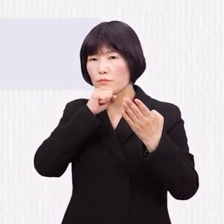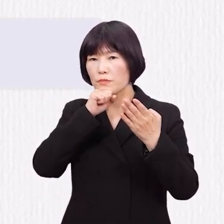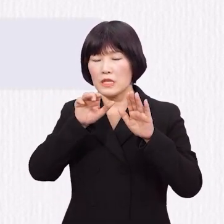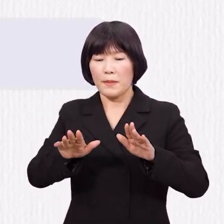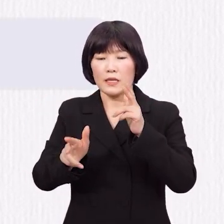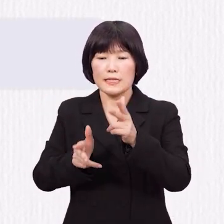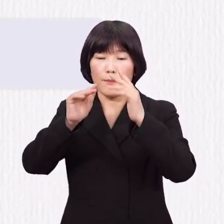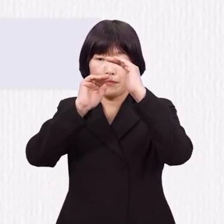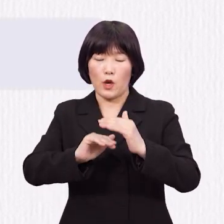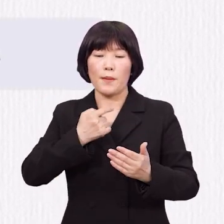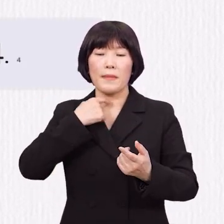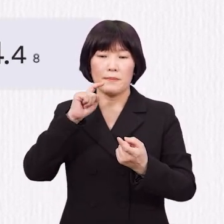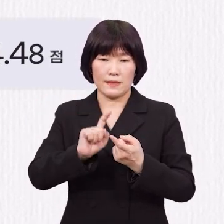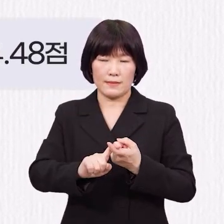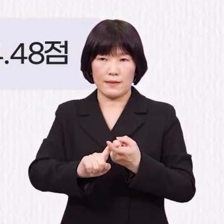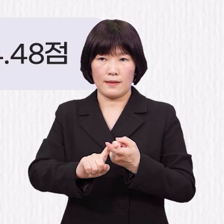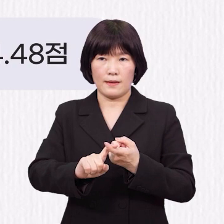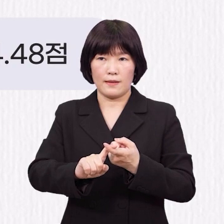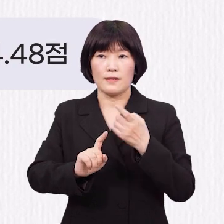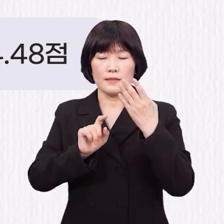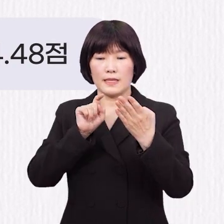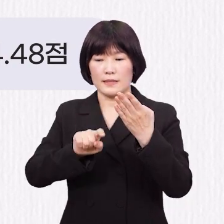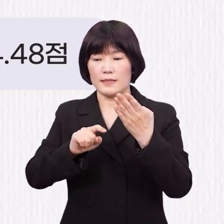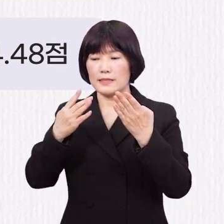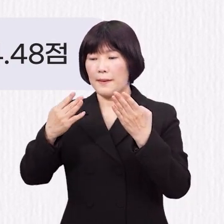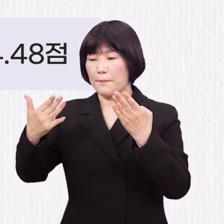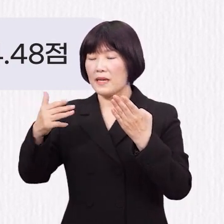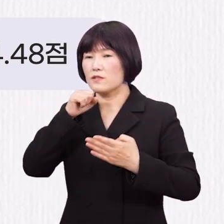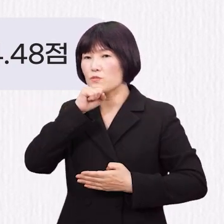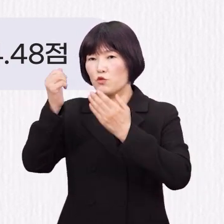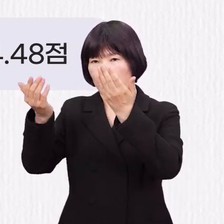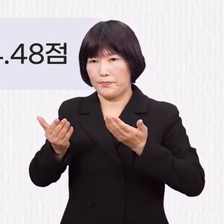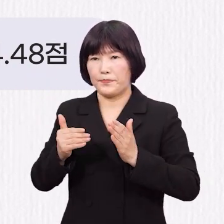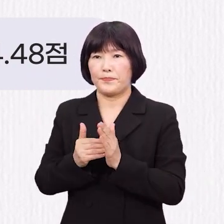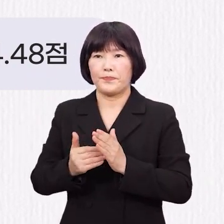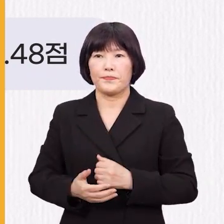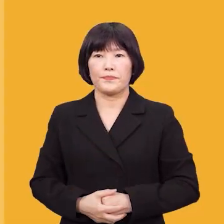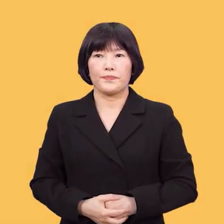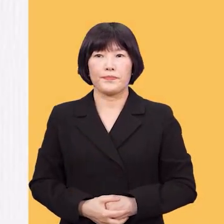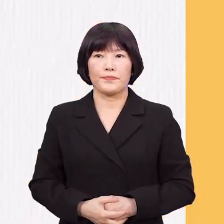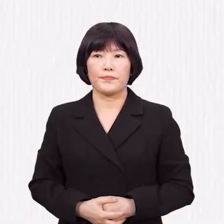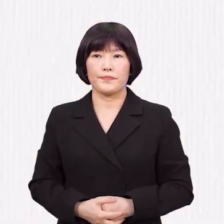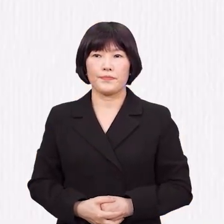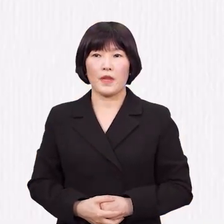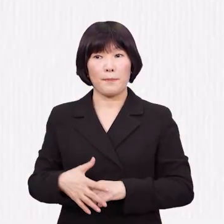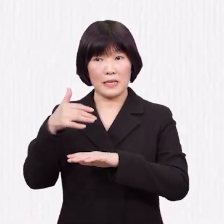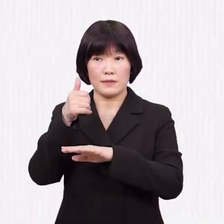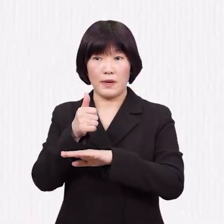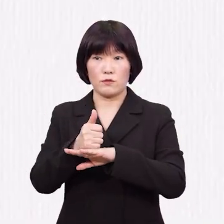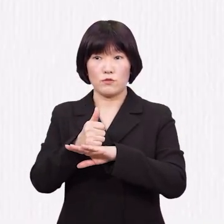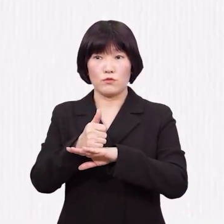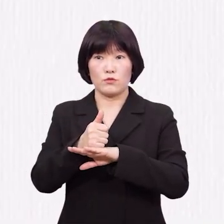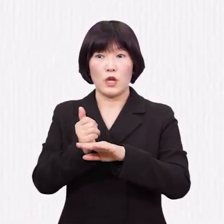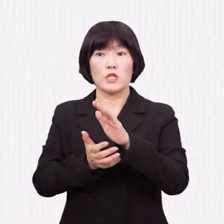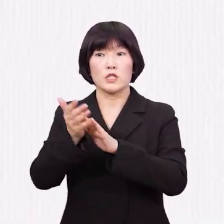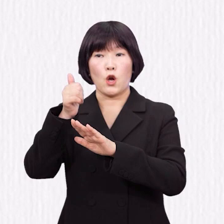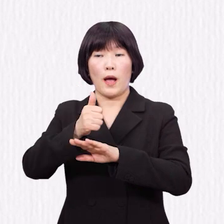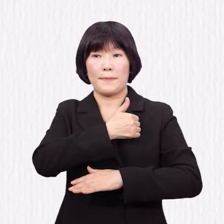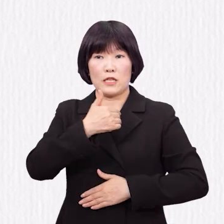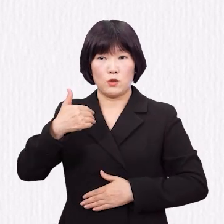사업의 내용이 마음에 든다 4.48점을 얻었습니다. 마지막으로 성과만족